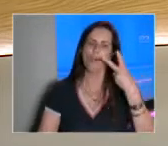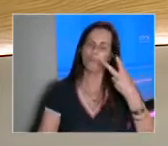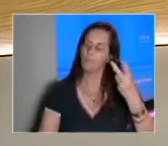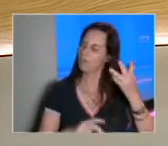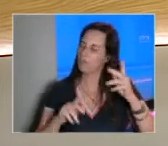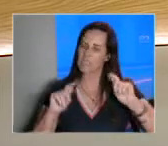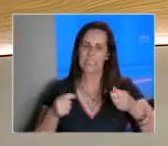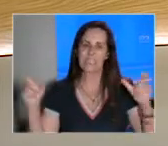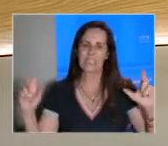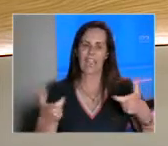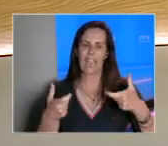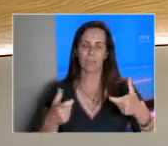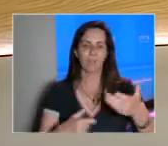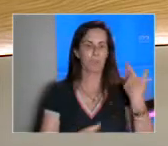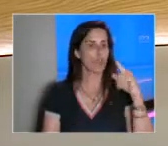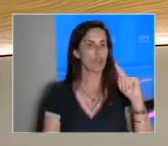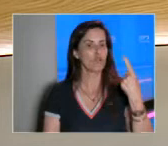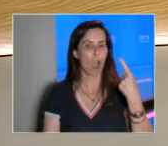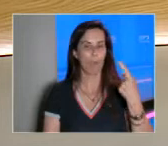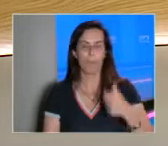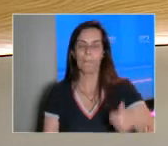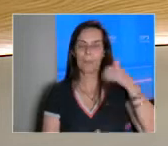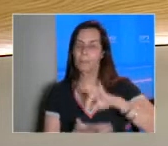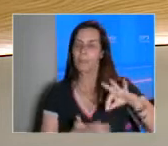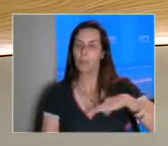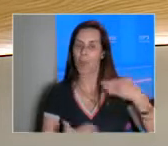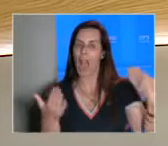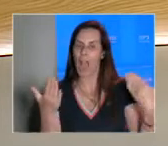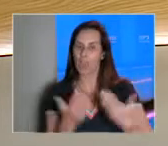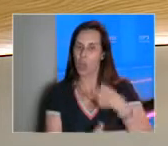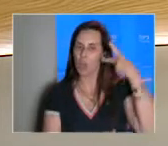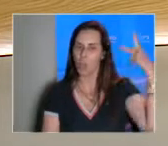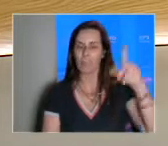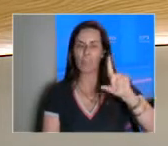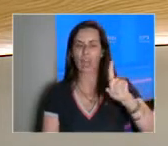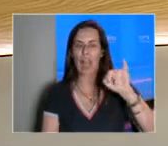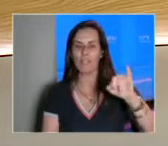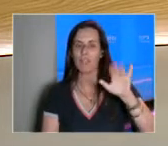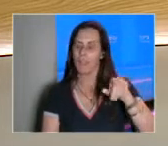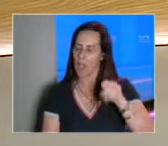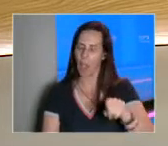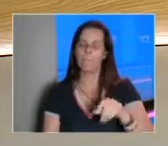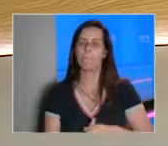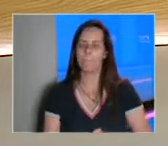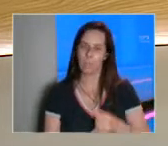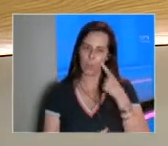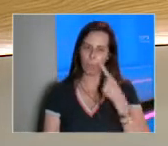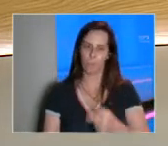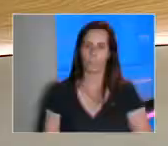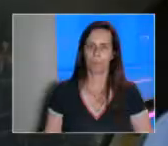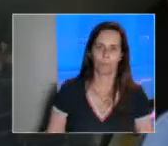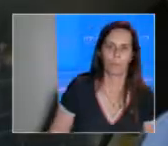השבת הסגר. לפני שעה קלה התייחס מנכ״ל משרד הבריאות החדש פרופסור חזי לוי, גם הוא לנושא, הנה